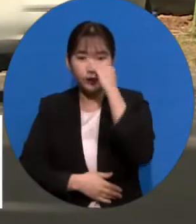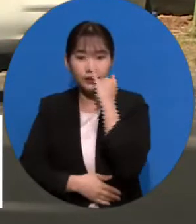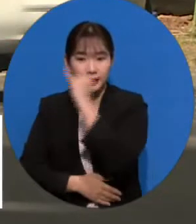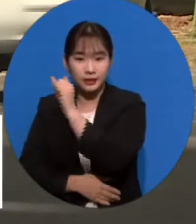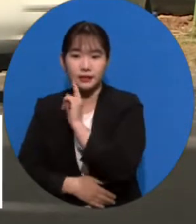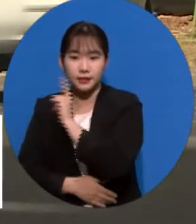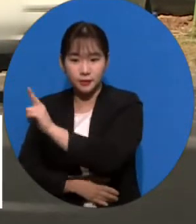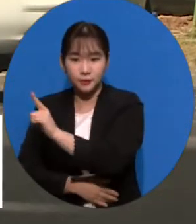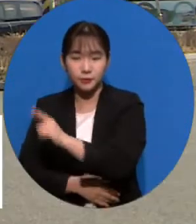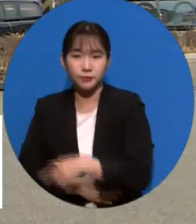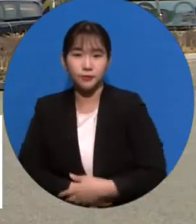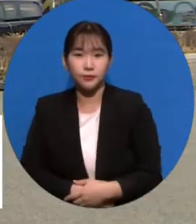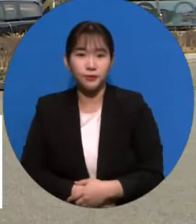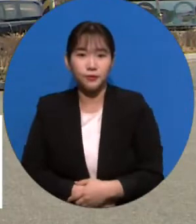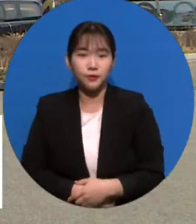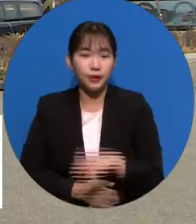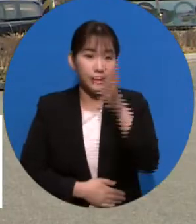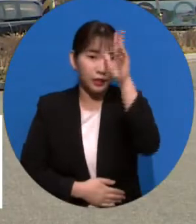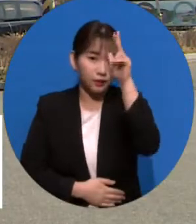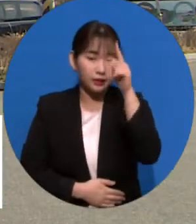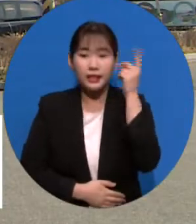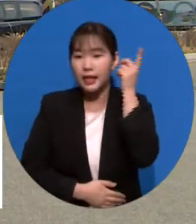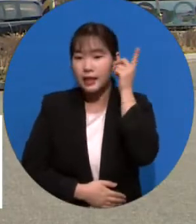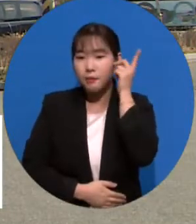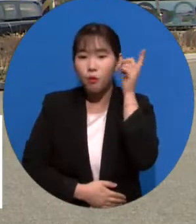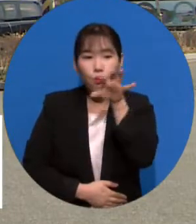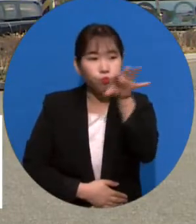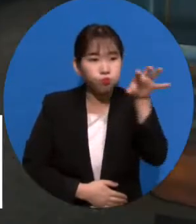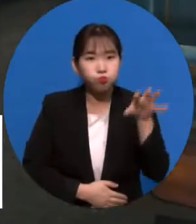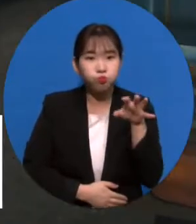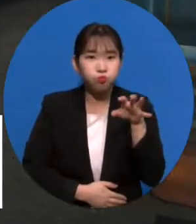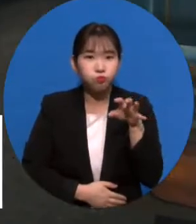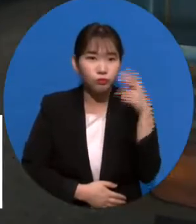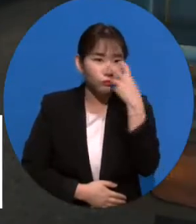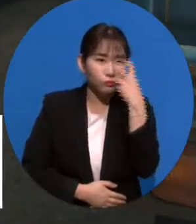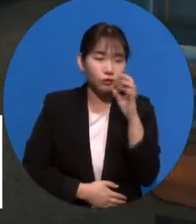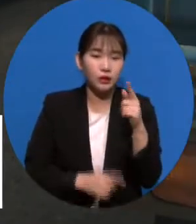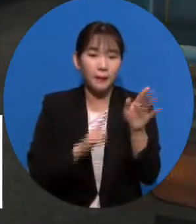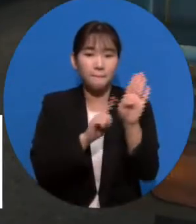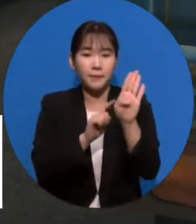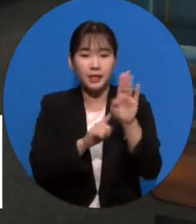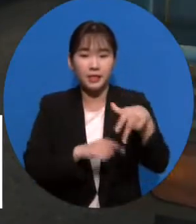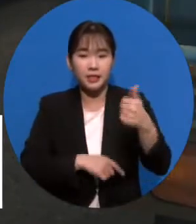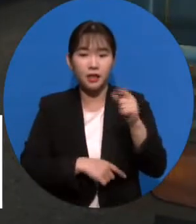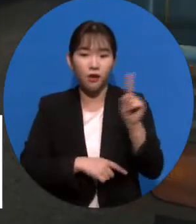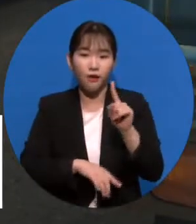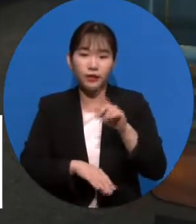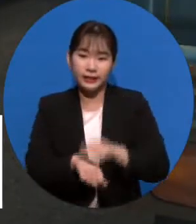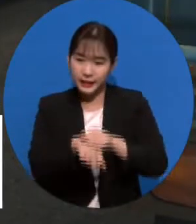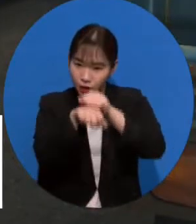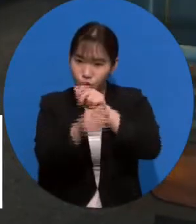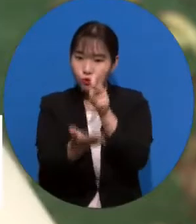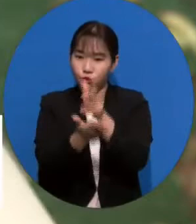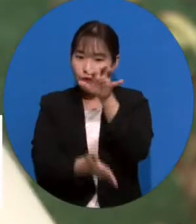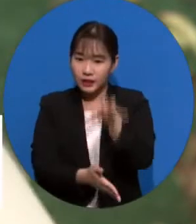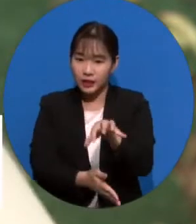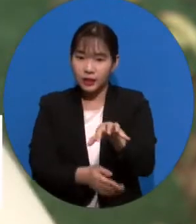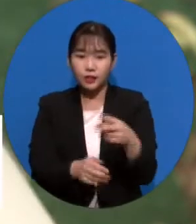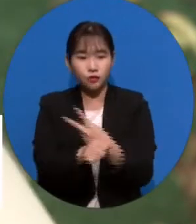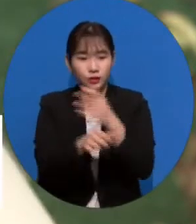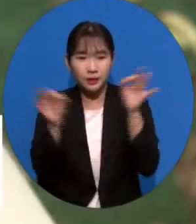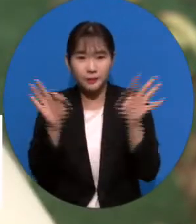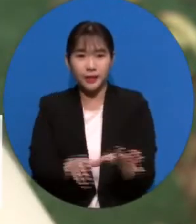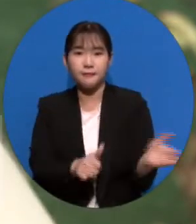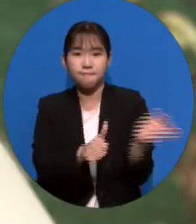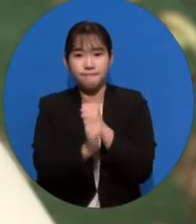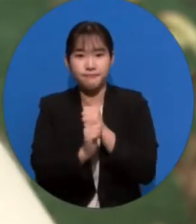경찰에 신고를 했습니다. 경찰은 핸드폰 위치 추적 등을 통해 B씨를 장흥의 한 농산물 창고 주차장에서 2시간여